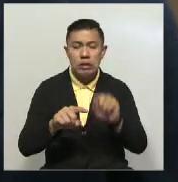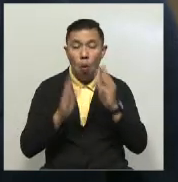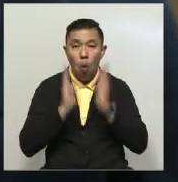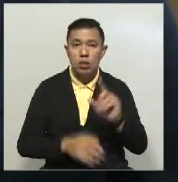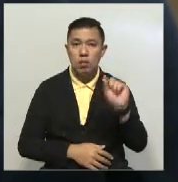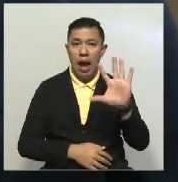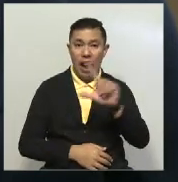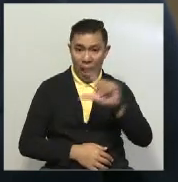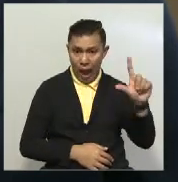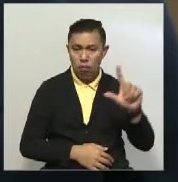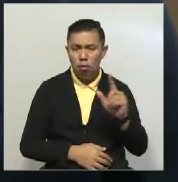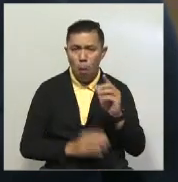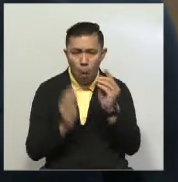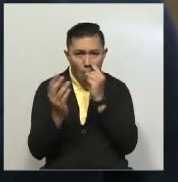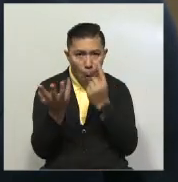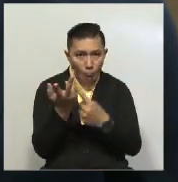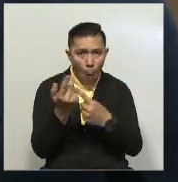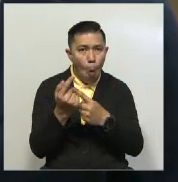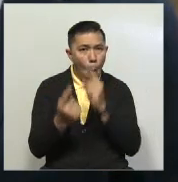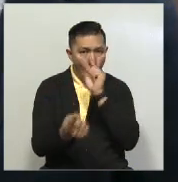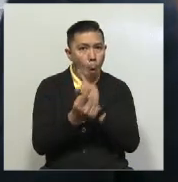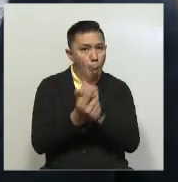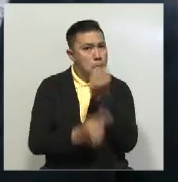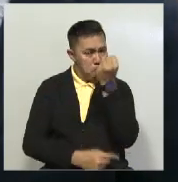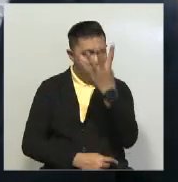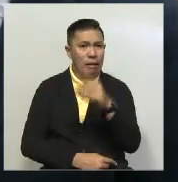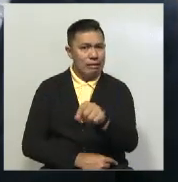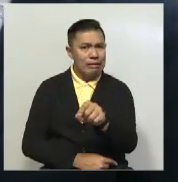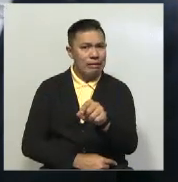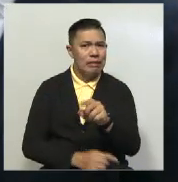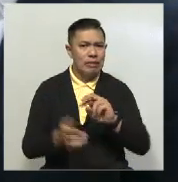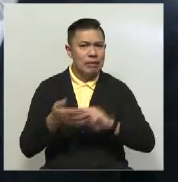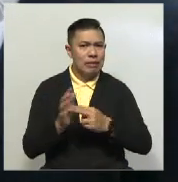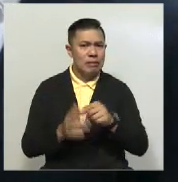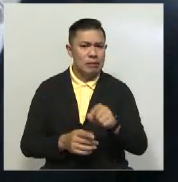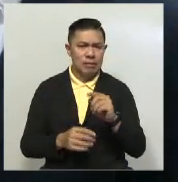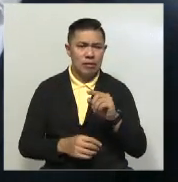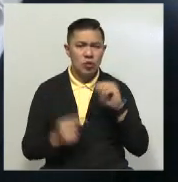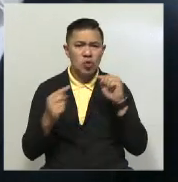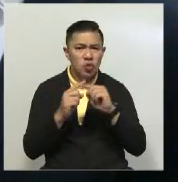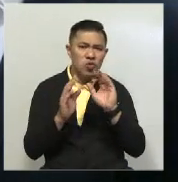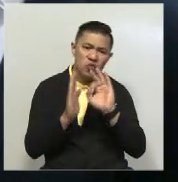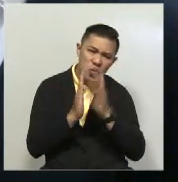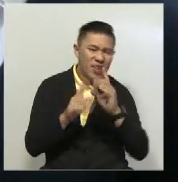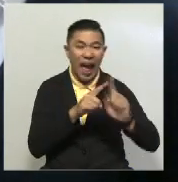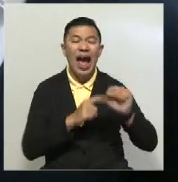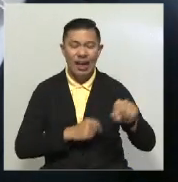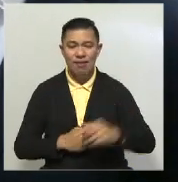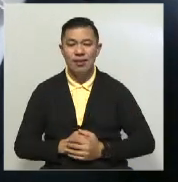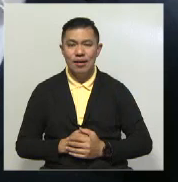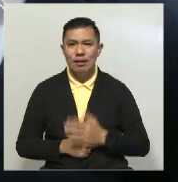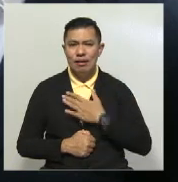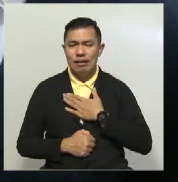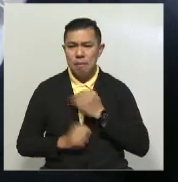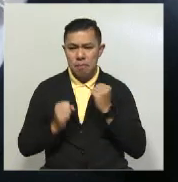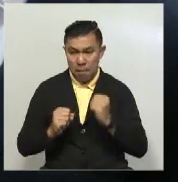คนซึ่งไม่น้อยนะเป็นตัวเลขที่มากมายพอสมควรสำหรับโลกโซเชียลมีเดียในขณะเดียวกันเราเองก็สร้